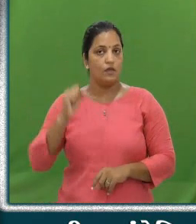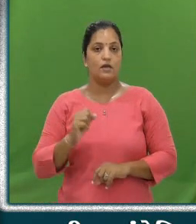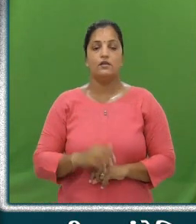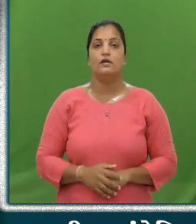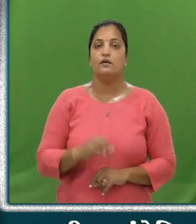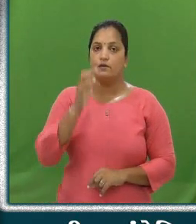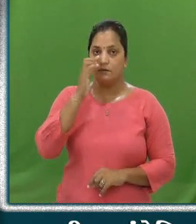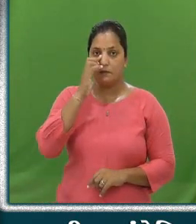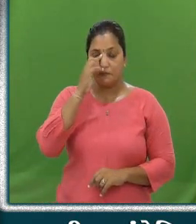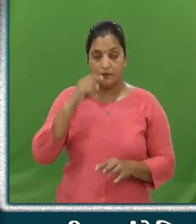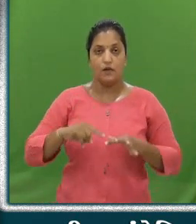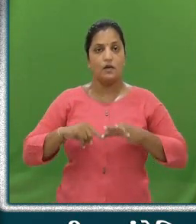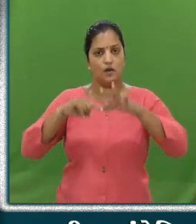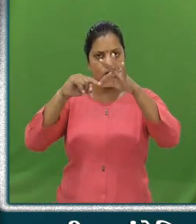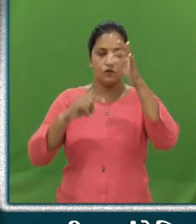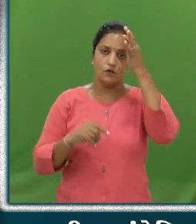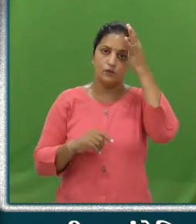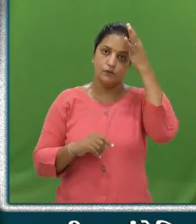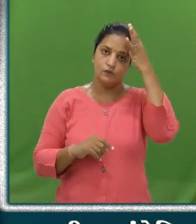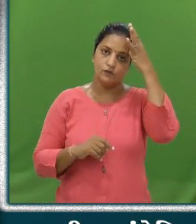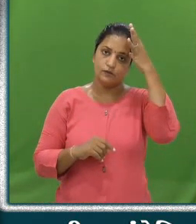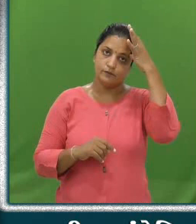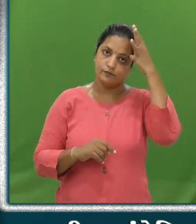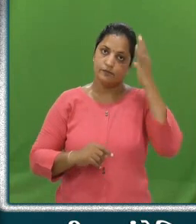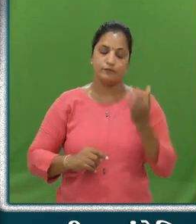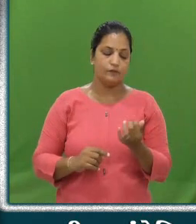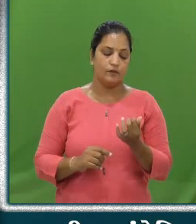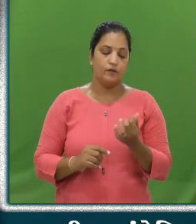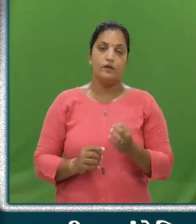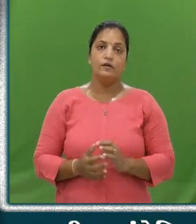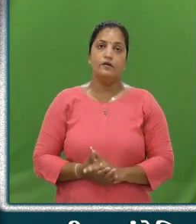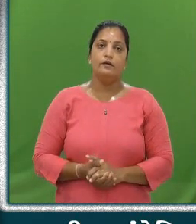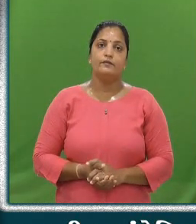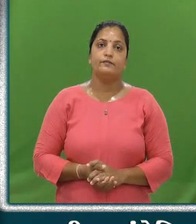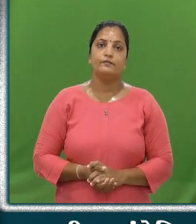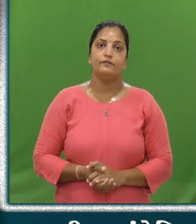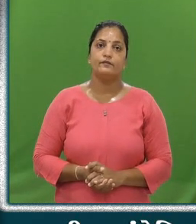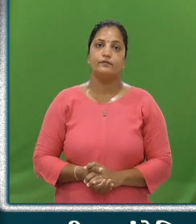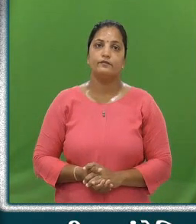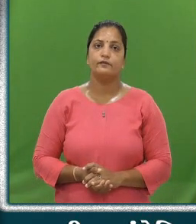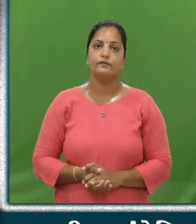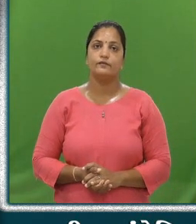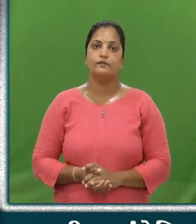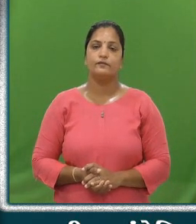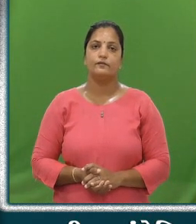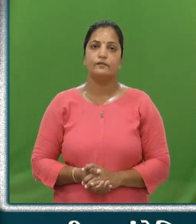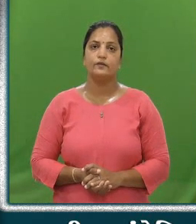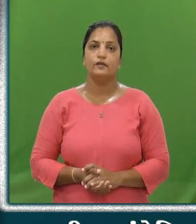કે લક્ષણો જે છે એ શું છે તો લક્ષણો જે છે આ રીતે કોના નિયંત્રણ હેઠળ છે